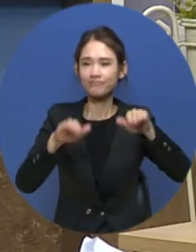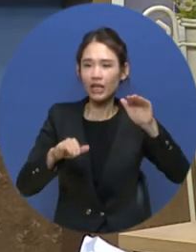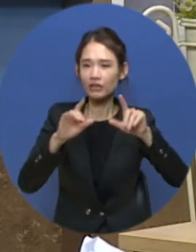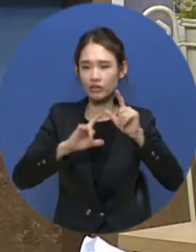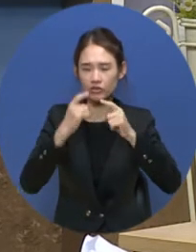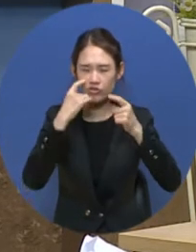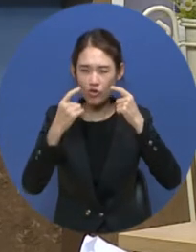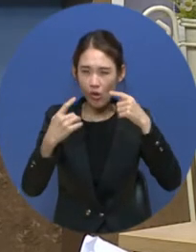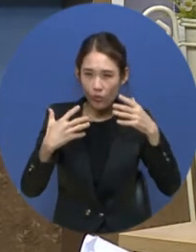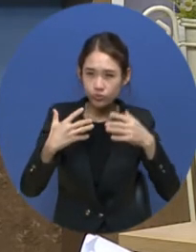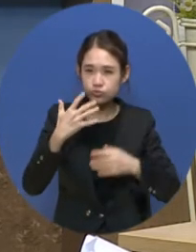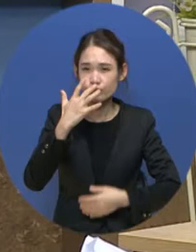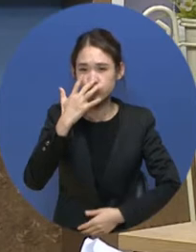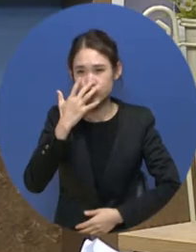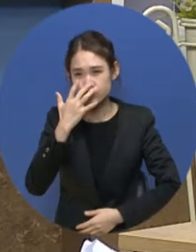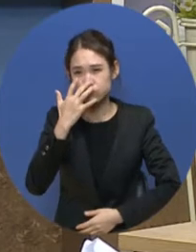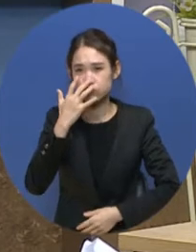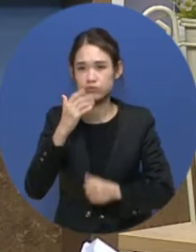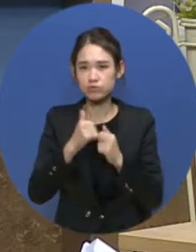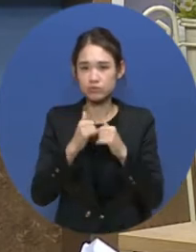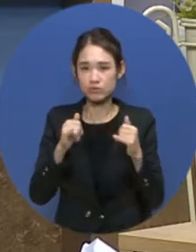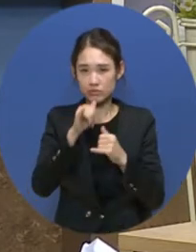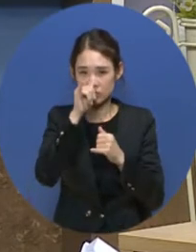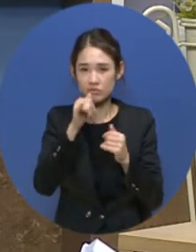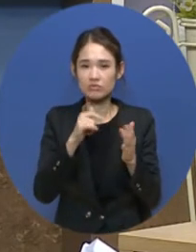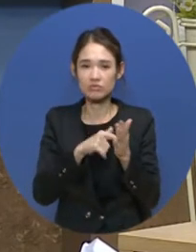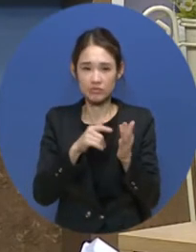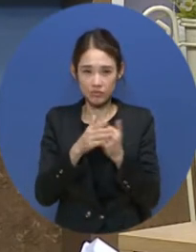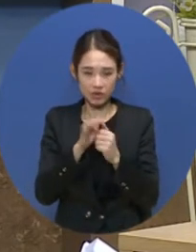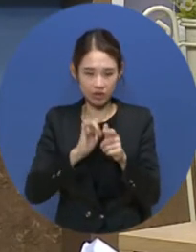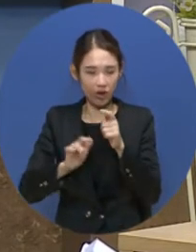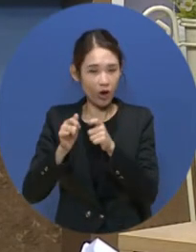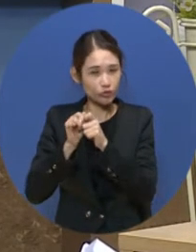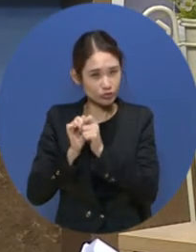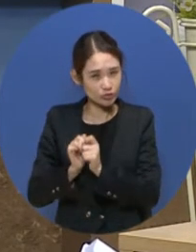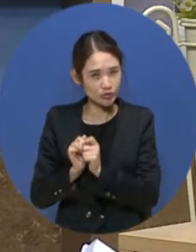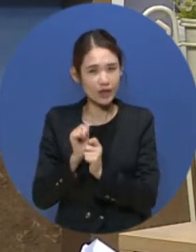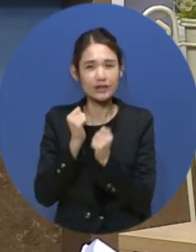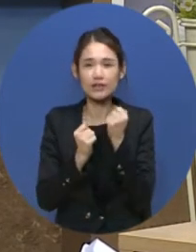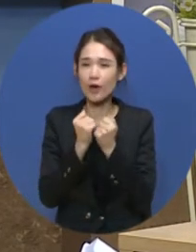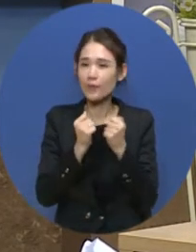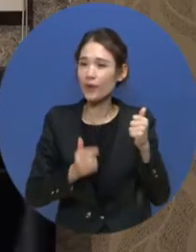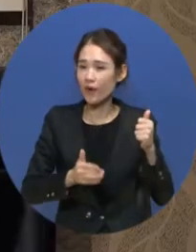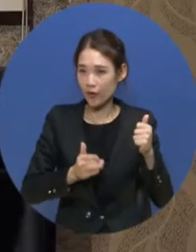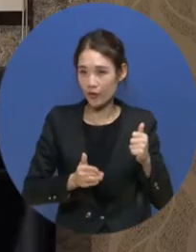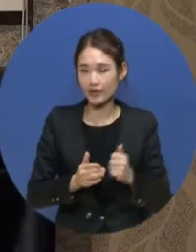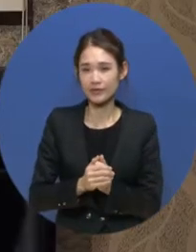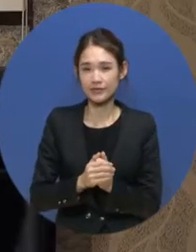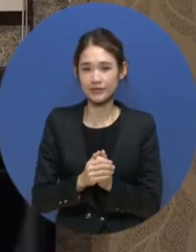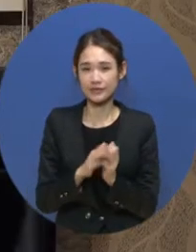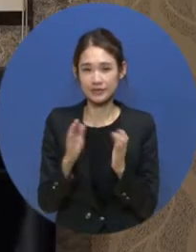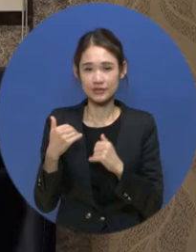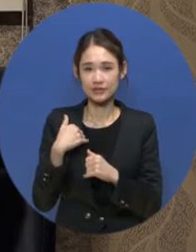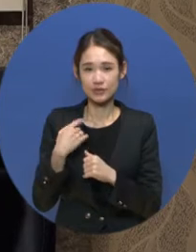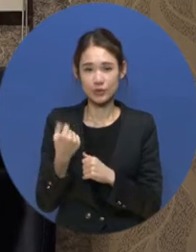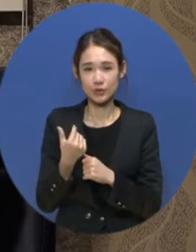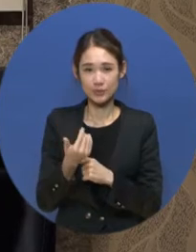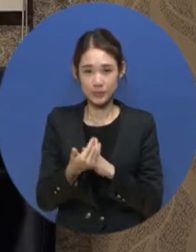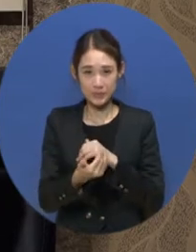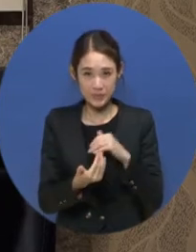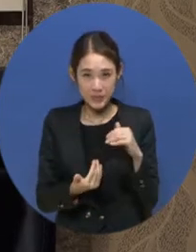정확하게 또 잘 모르는 분들을 위해서 좀 더 구체적으로 설명해 주실 수 있으신가요? 아, 네. 아까 제가 서두에